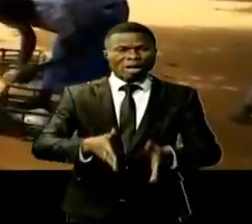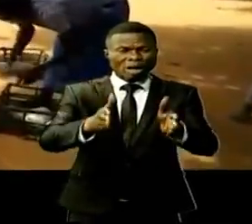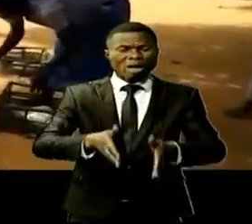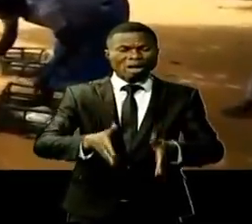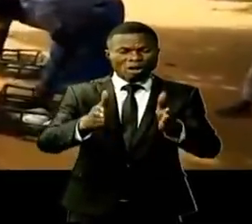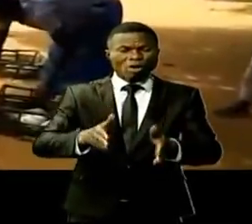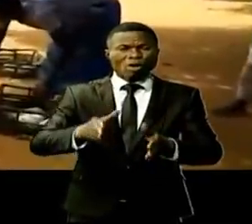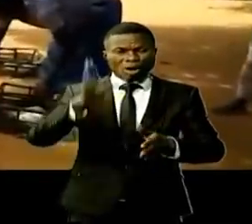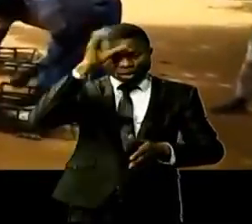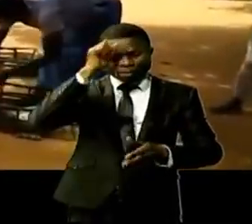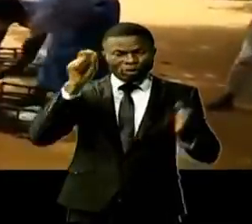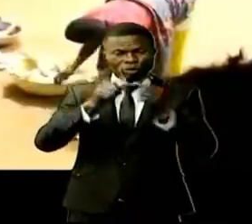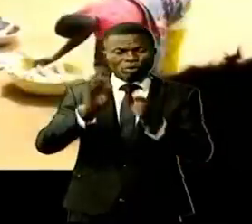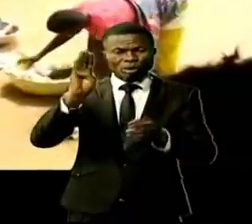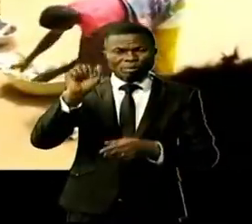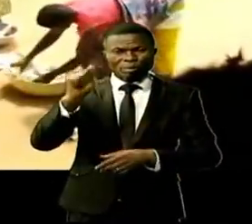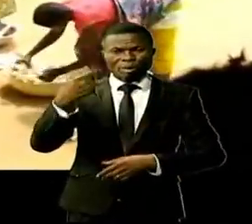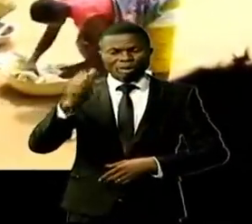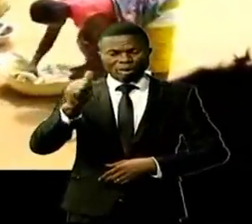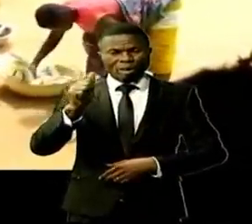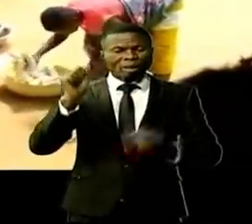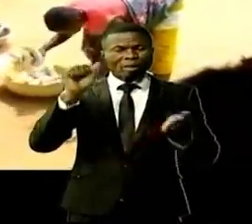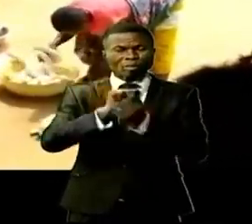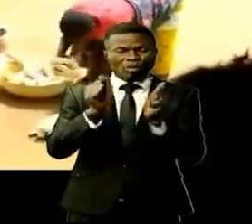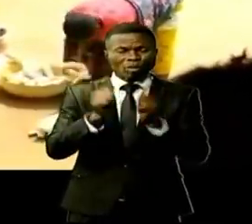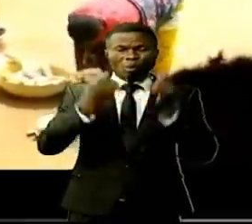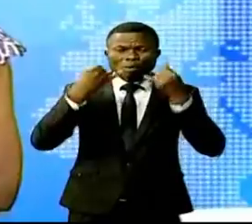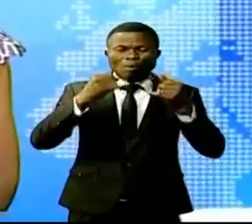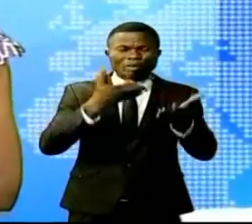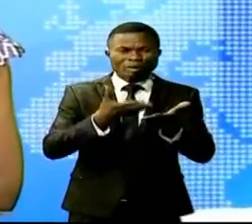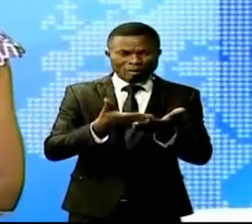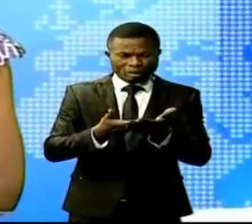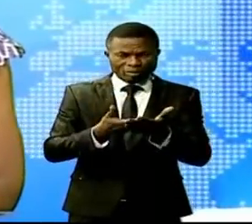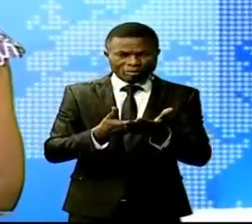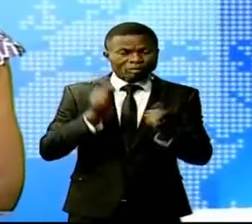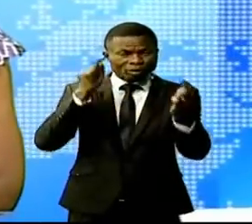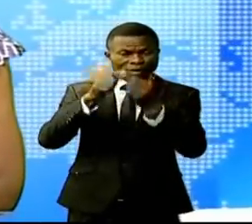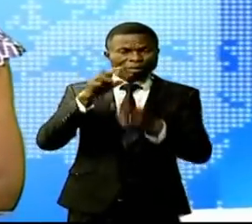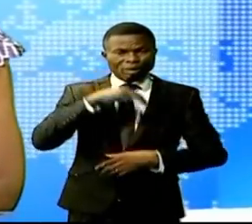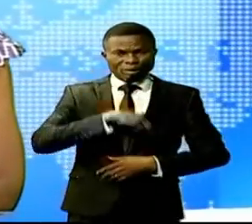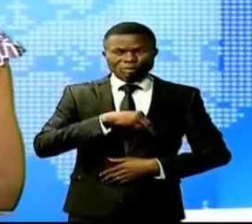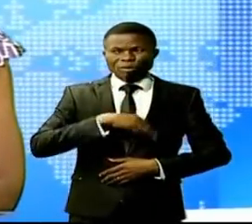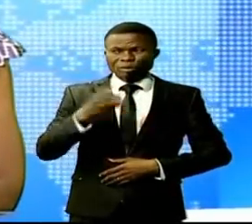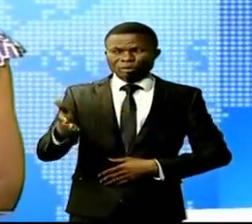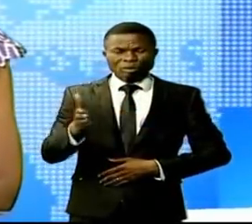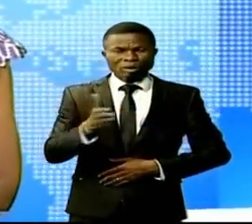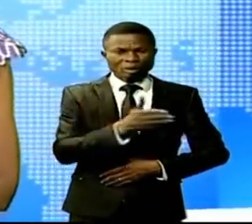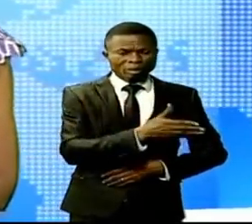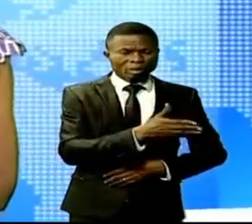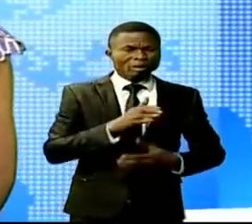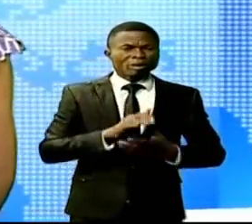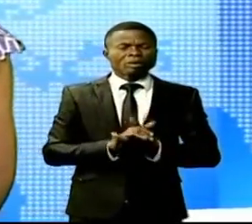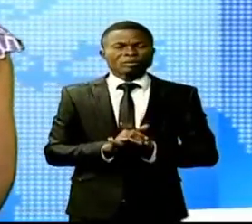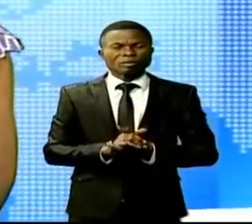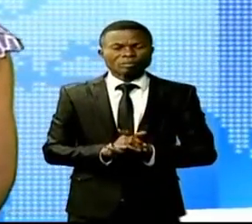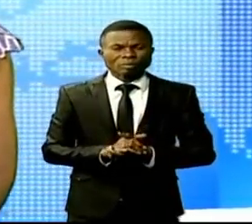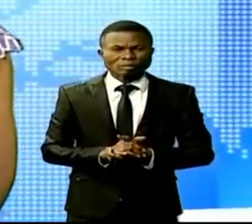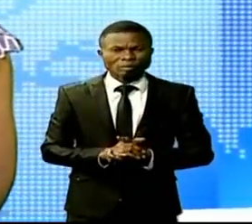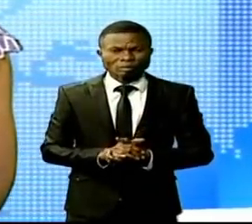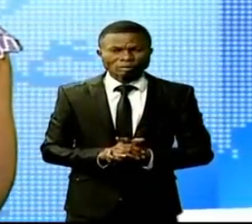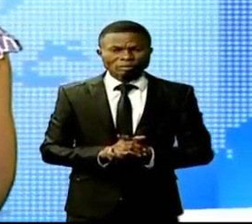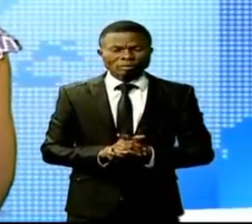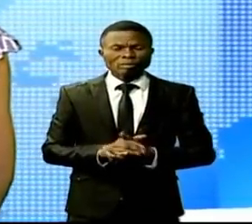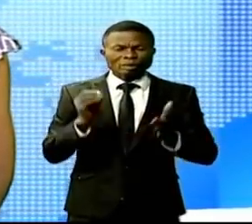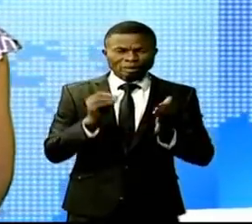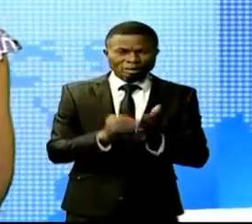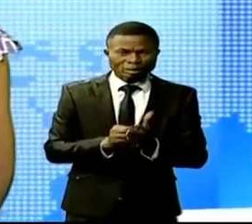routier Bandundu-Bagata pour la même cause. Objectif de la mission... Et